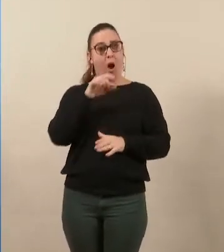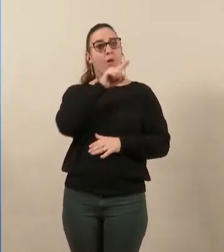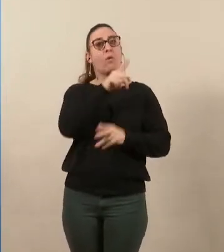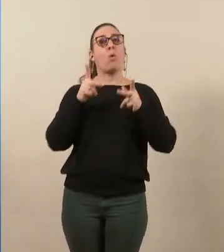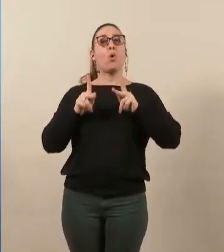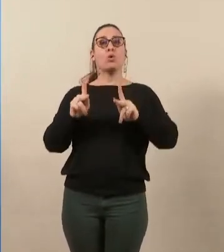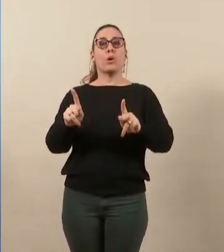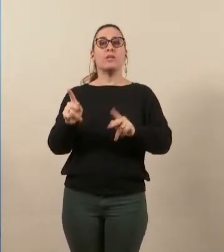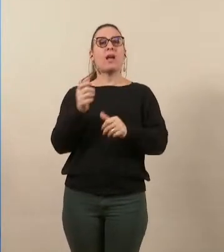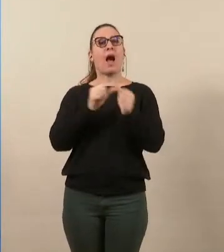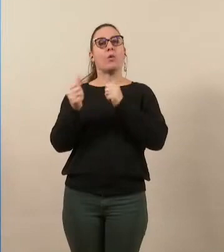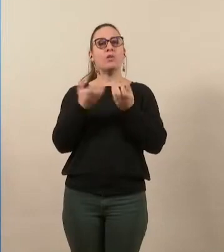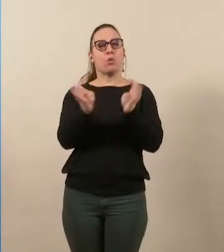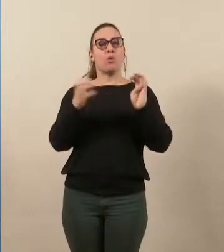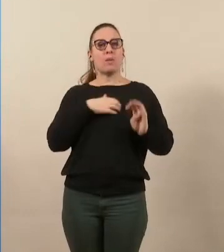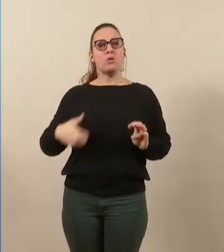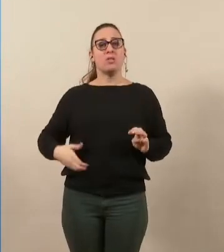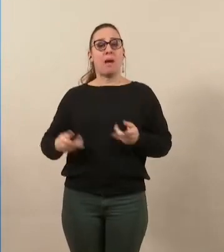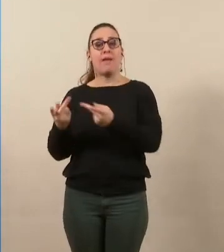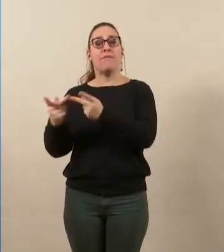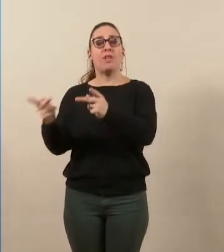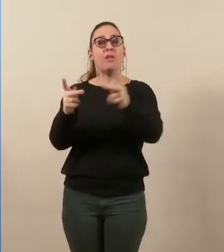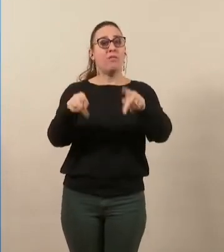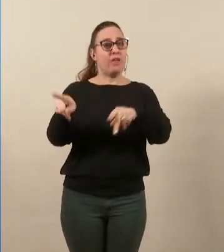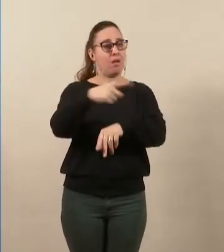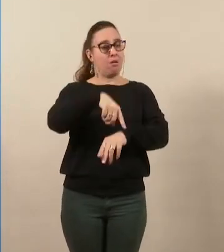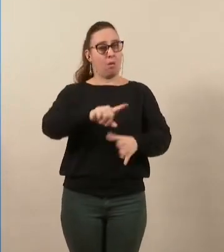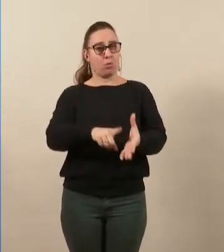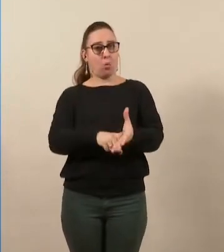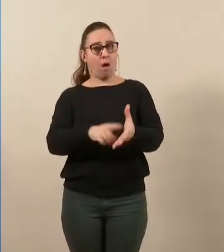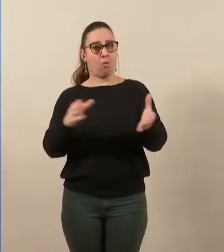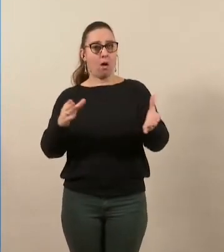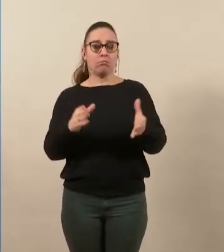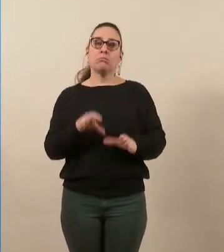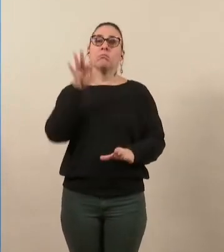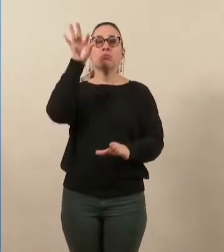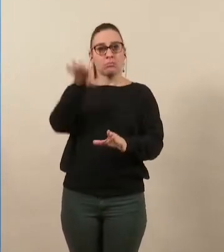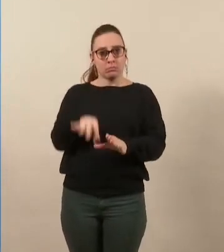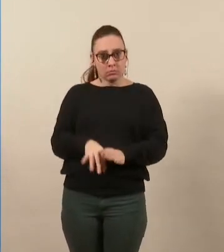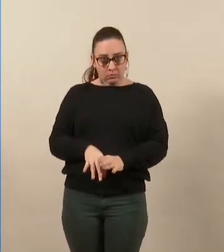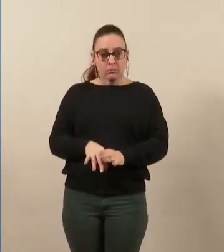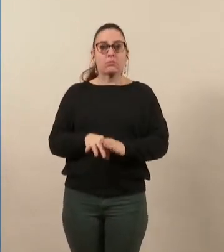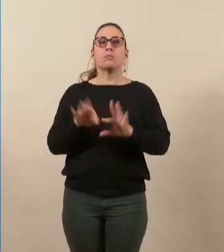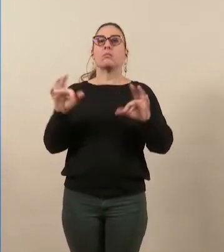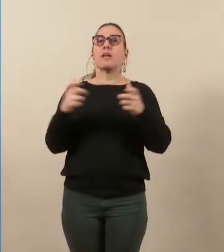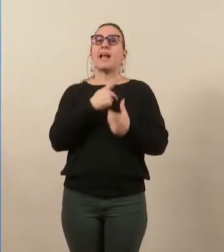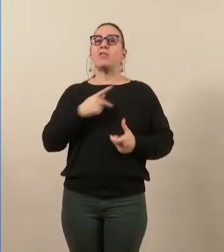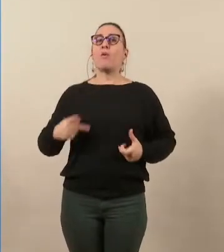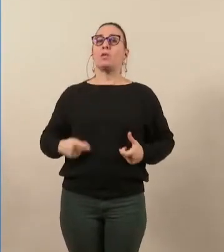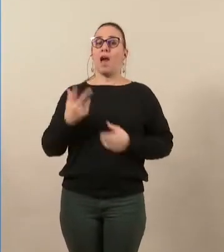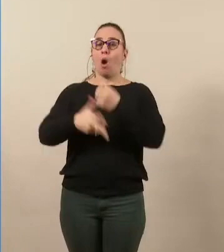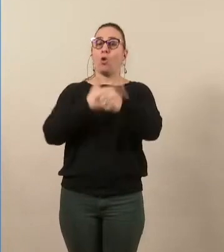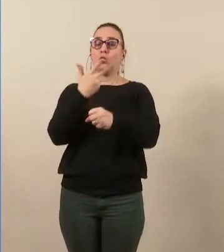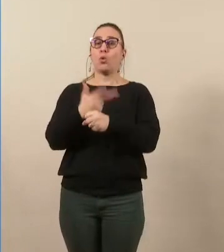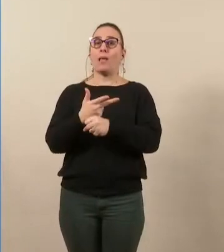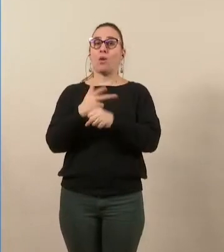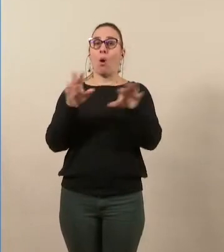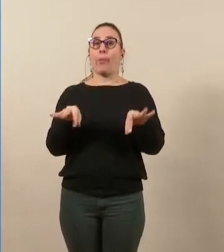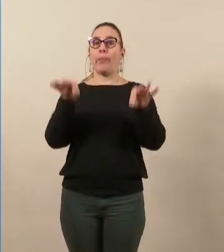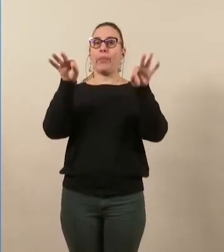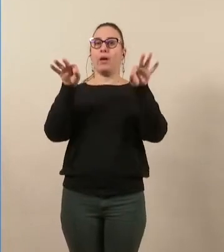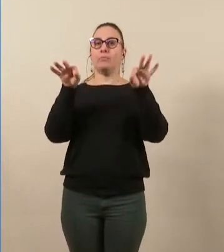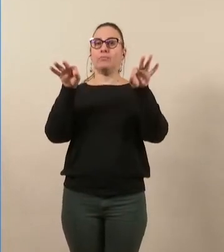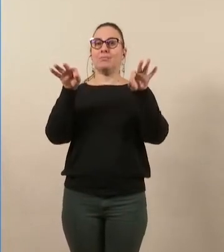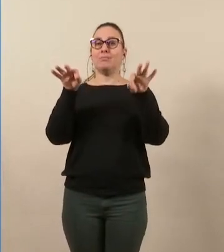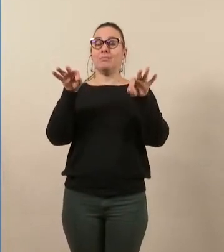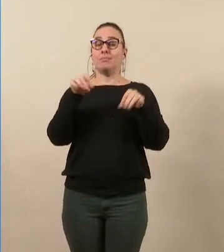décision du conseil municipal, à voter une disposition visant à exonérer des taxes foncières pendant 3 ans les